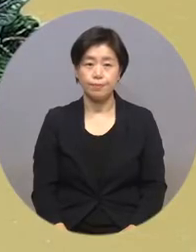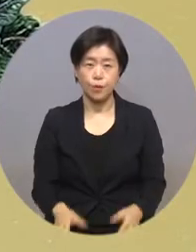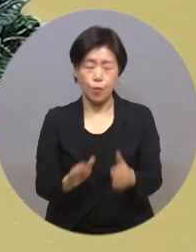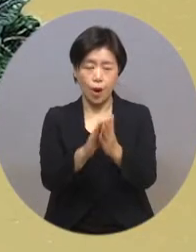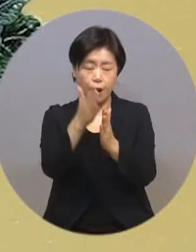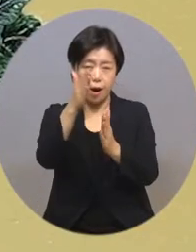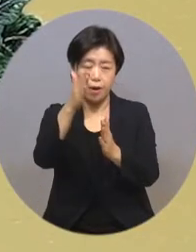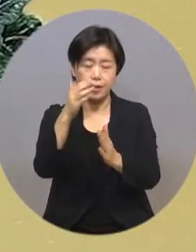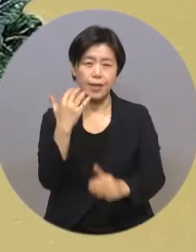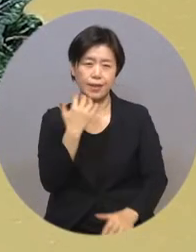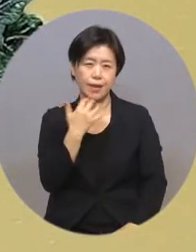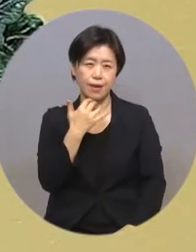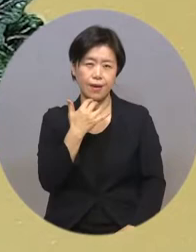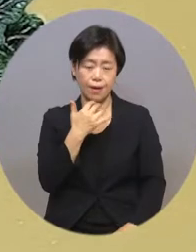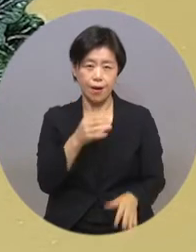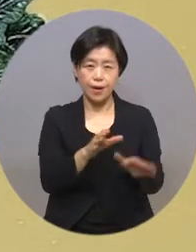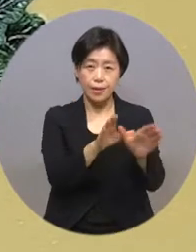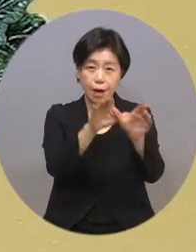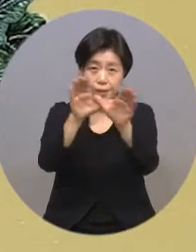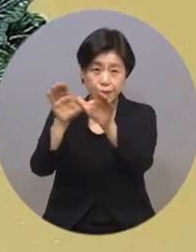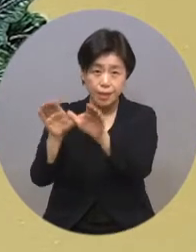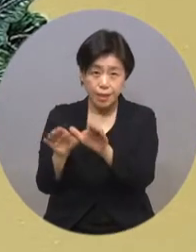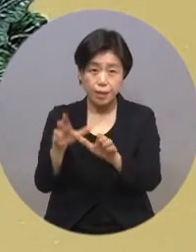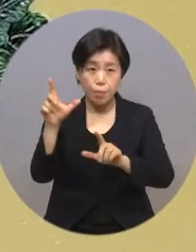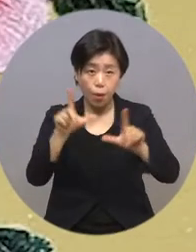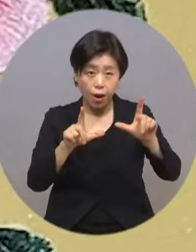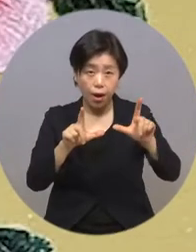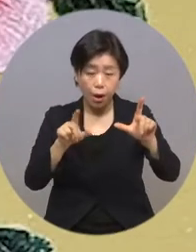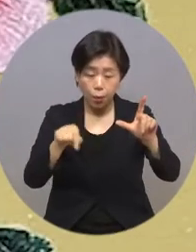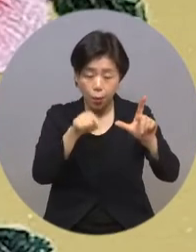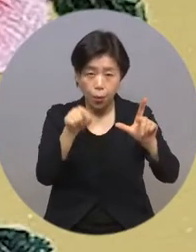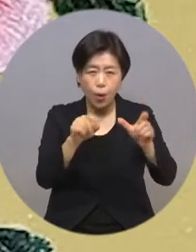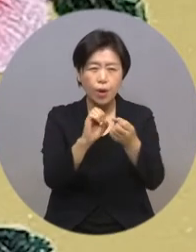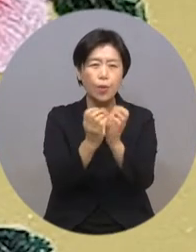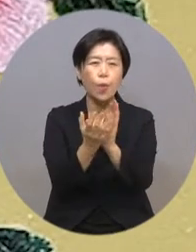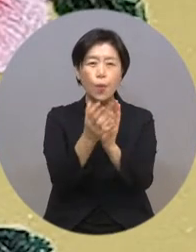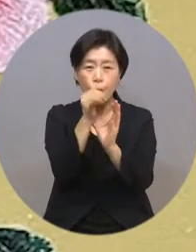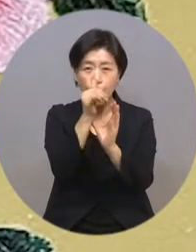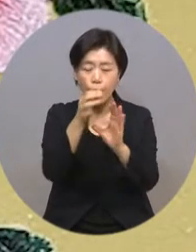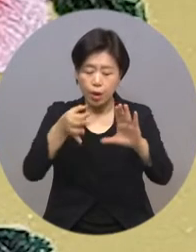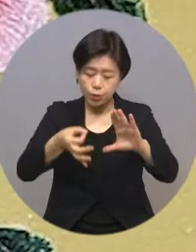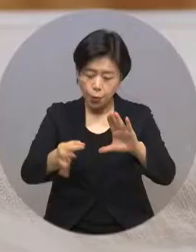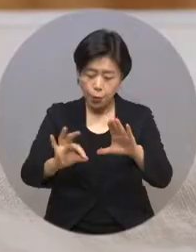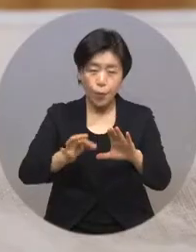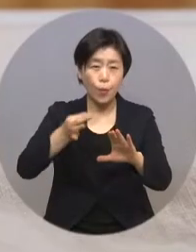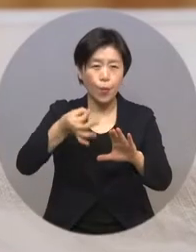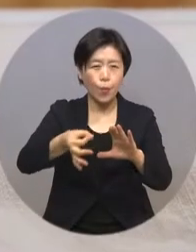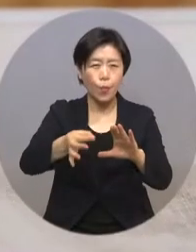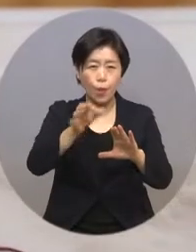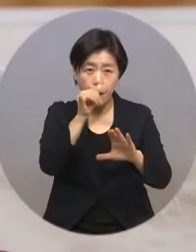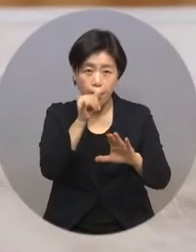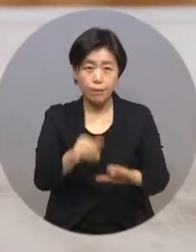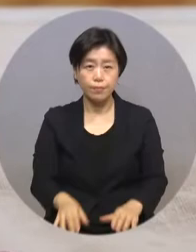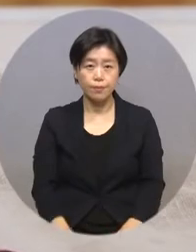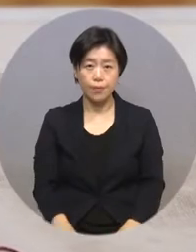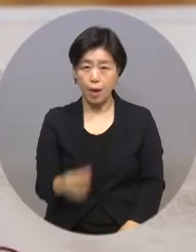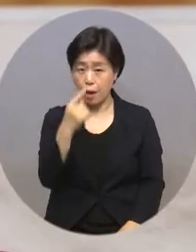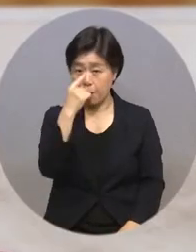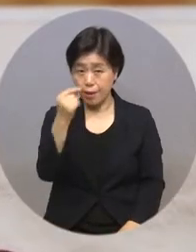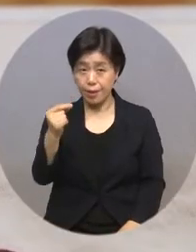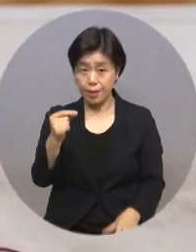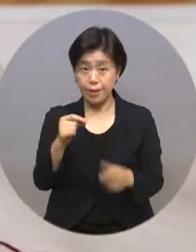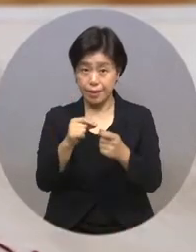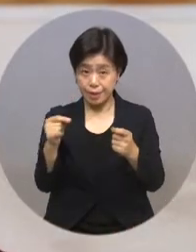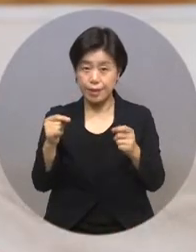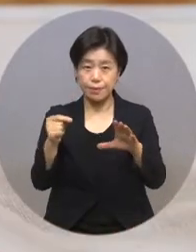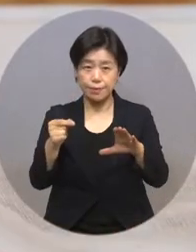나비들 사이로 한땀한땀 정성스럽게 수놓은 꽃잎이 싱그럽습니다 바늘을 사용해